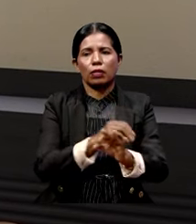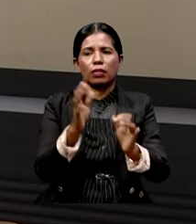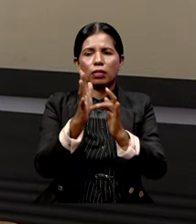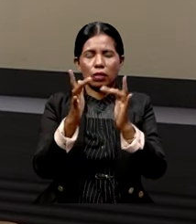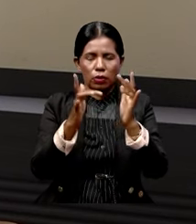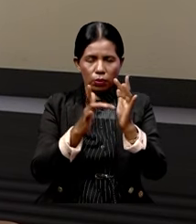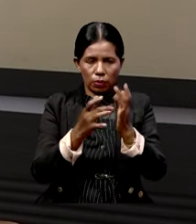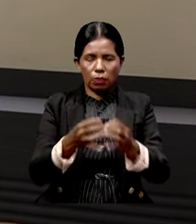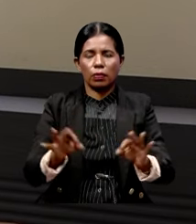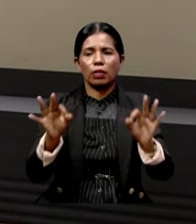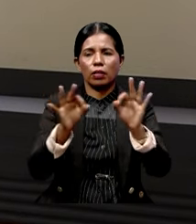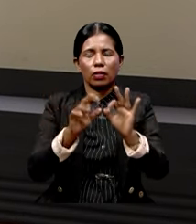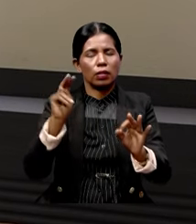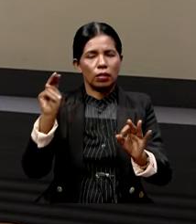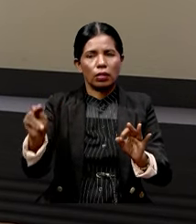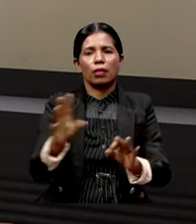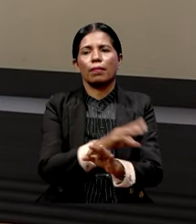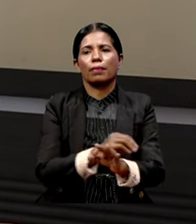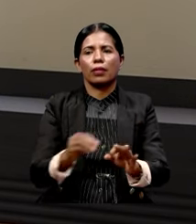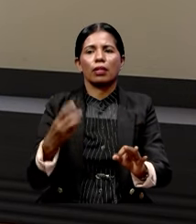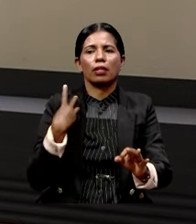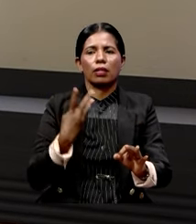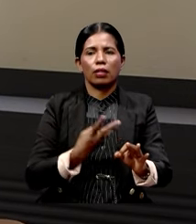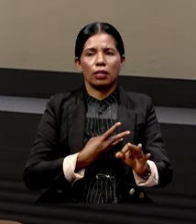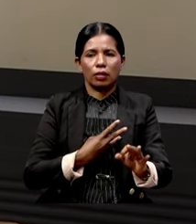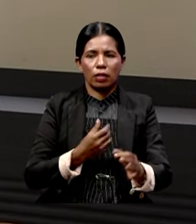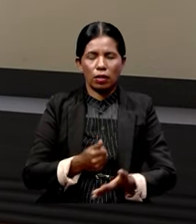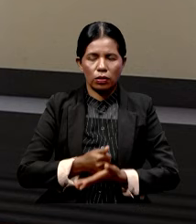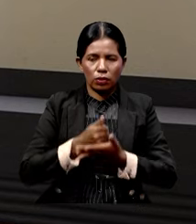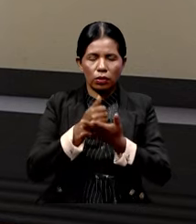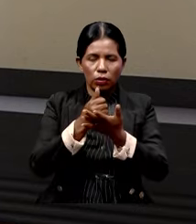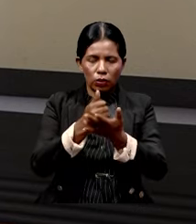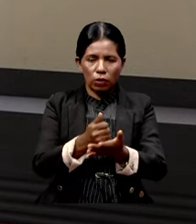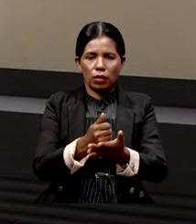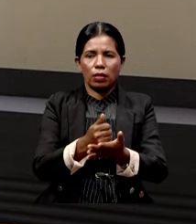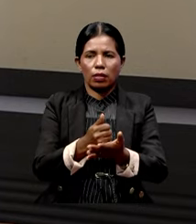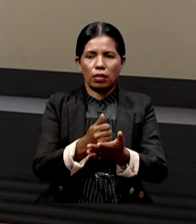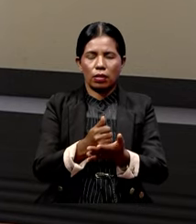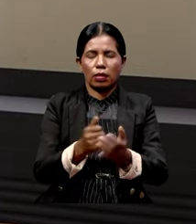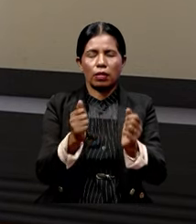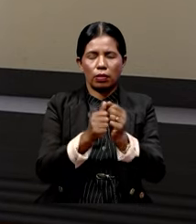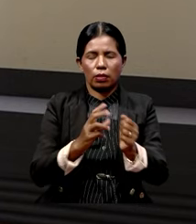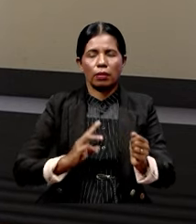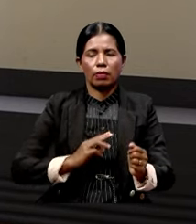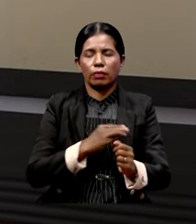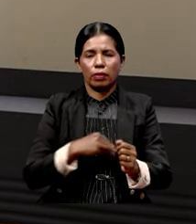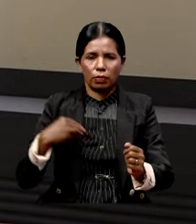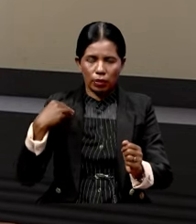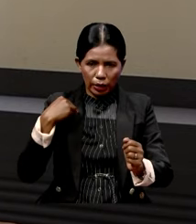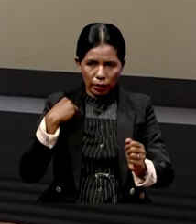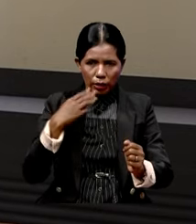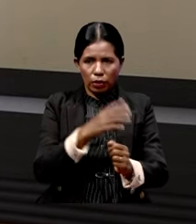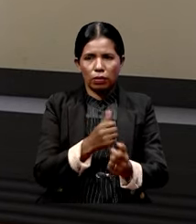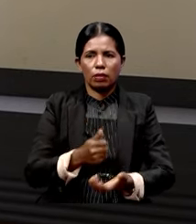Yesus, dan dia itulah yang paling dipelihara oleh Maria dan dipelihara